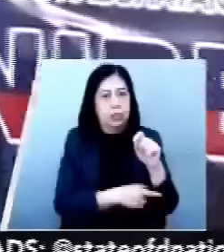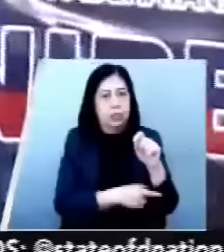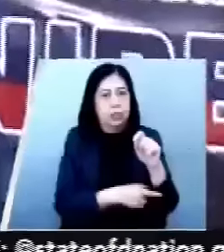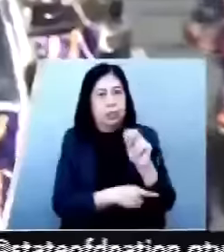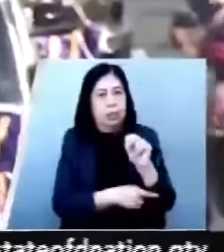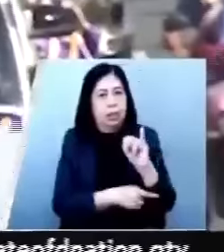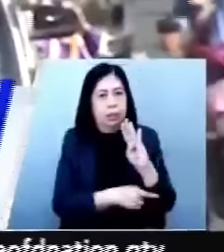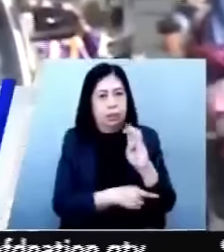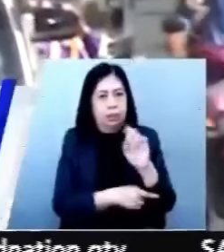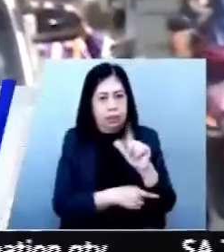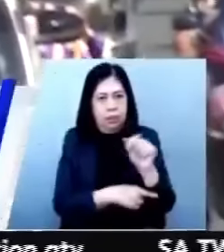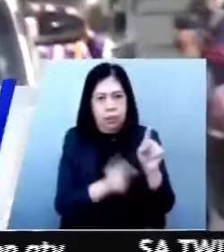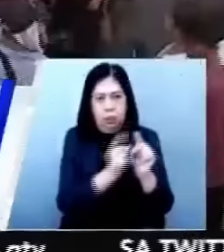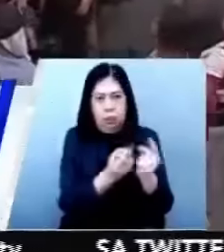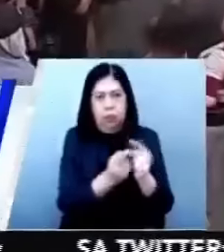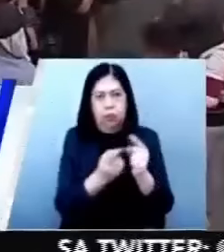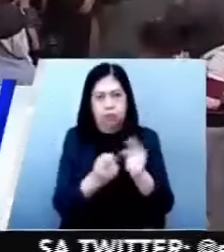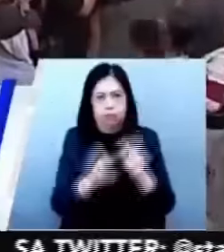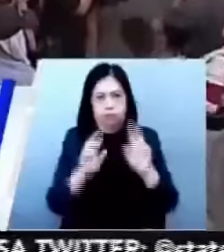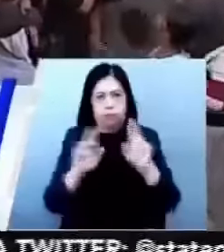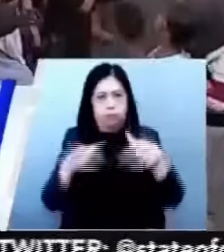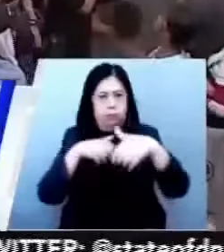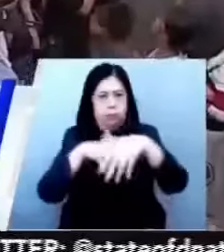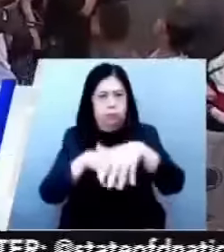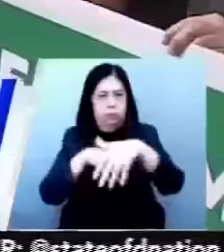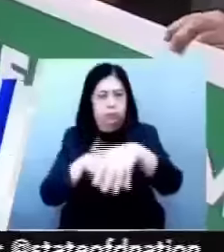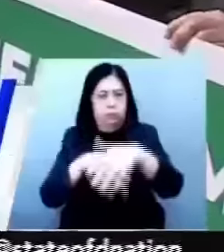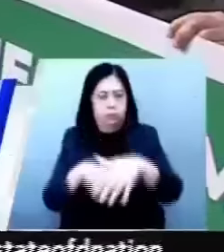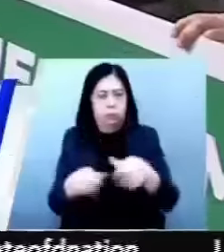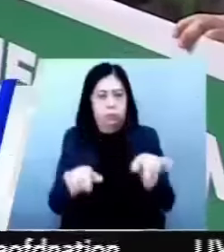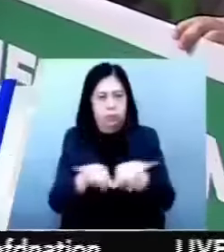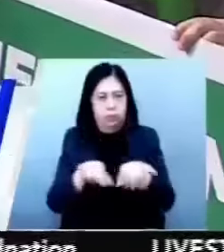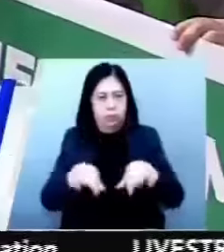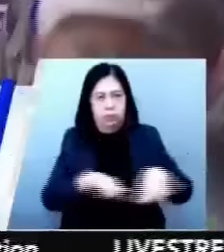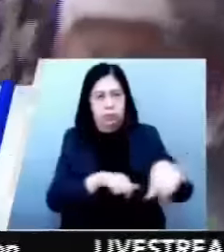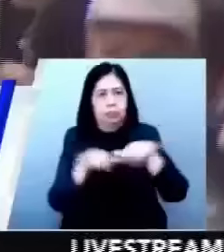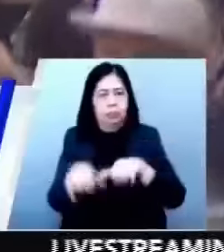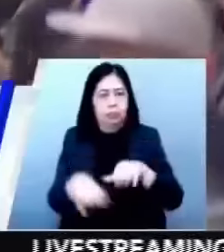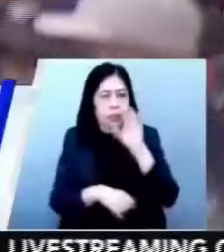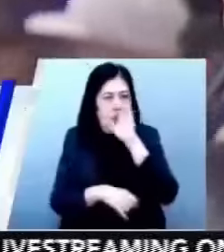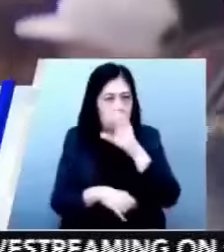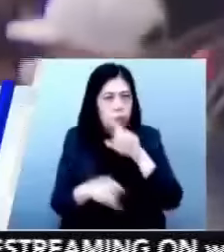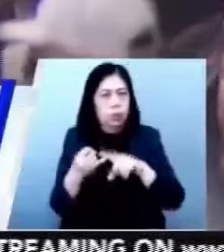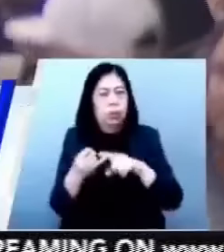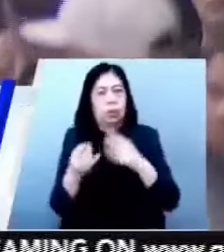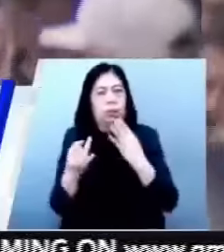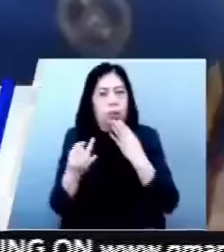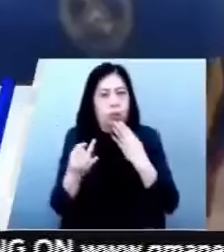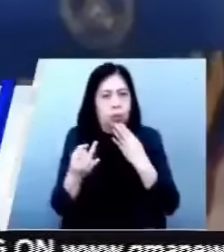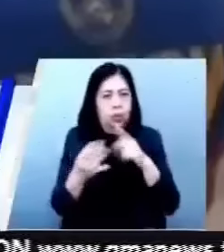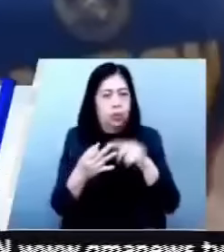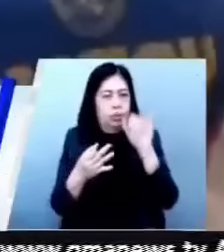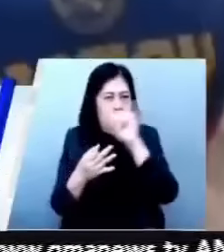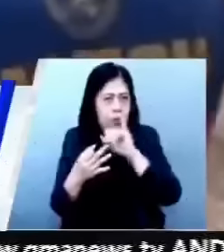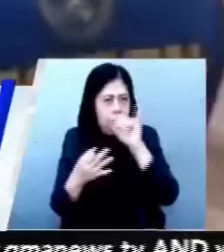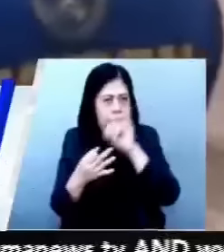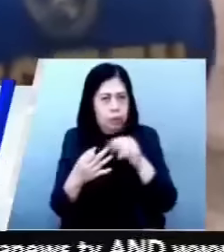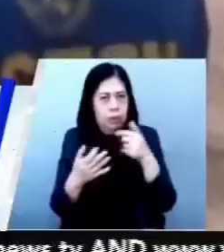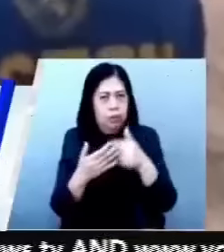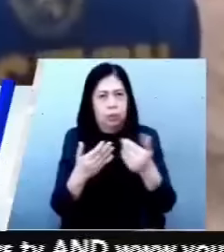Maynila. May kasabay ring transport caravan sa Cebu, Bacolod at Iloilo. Sa gitnayan ng papalapit na panguhuli